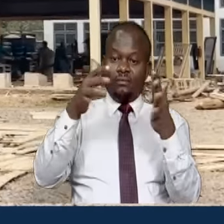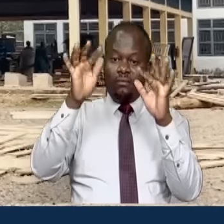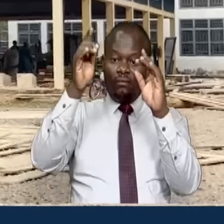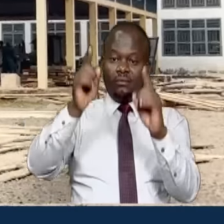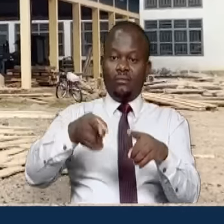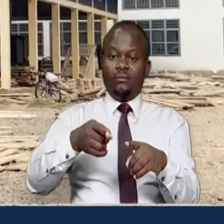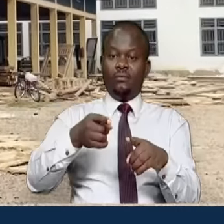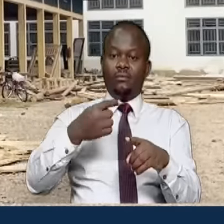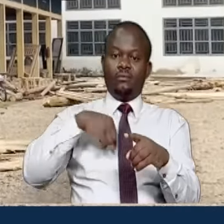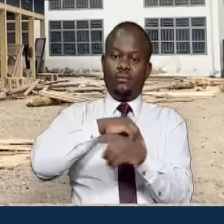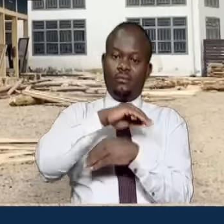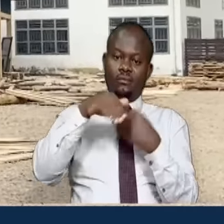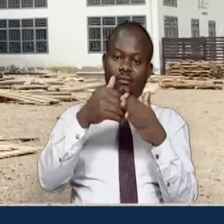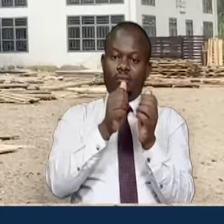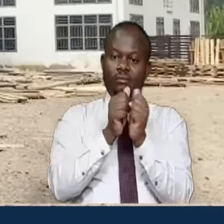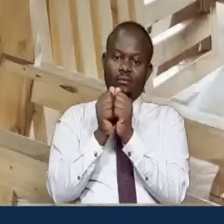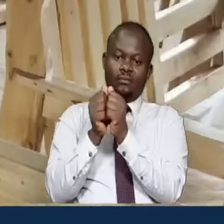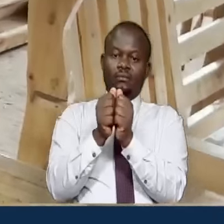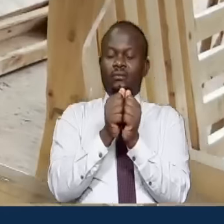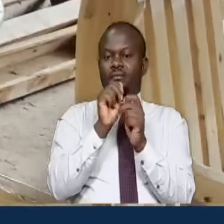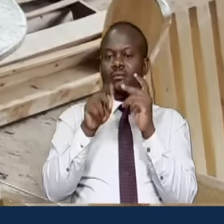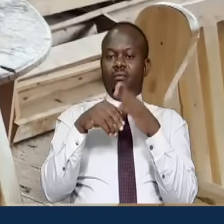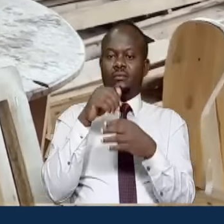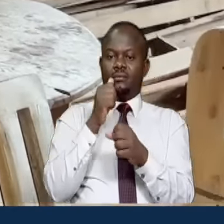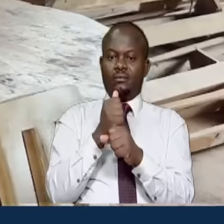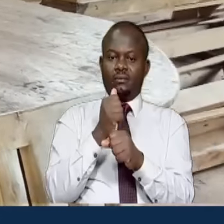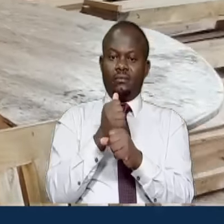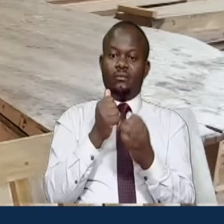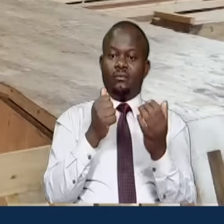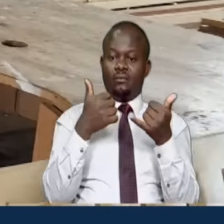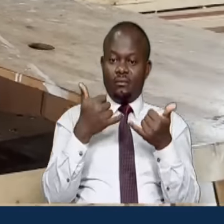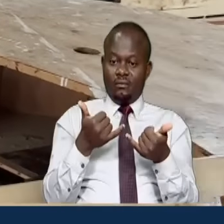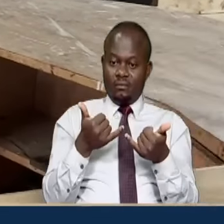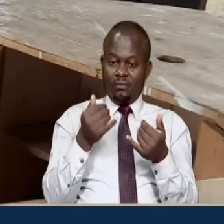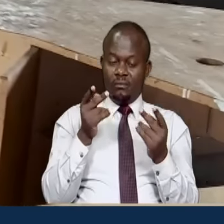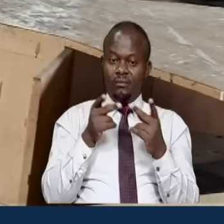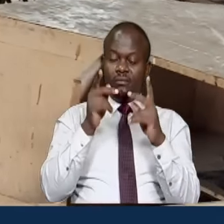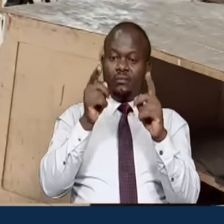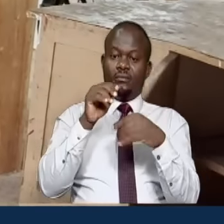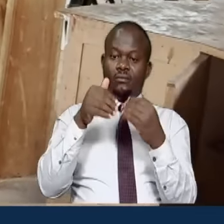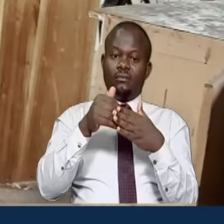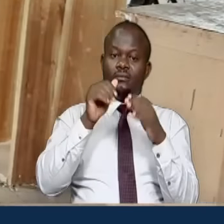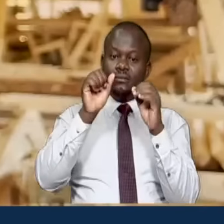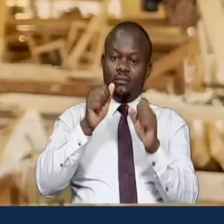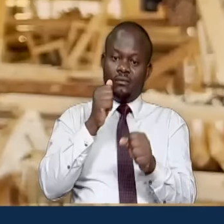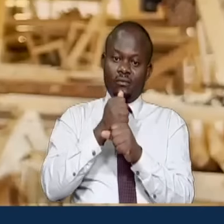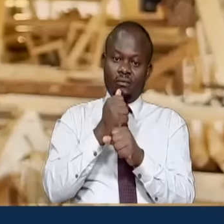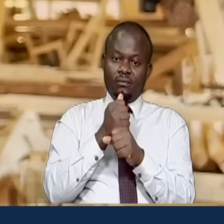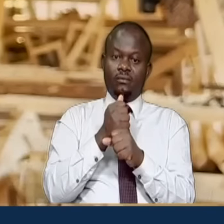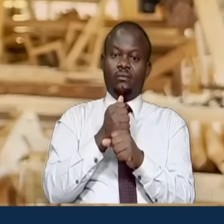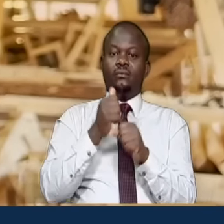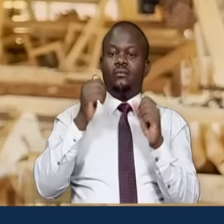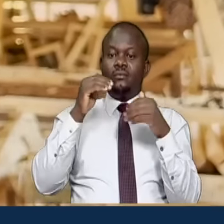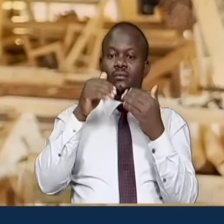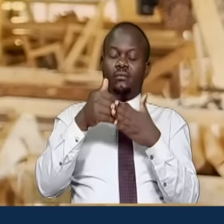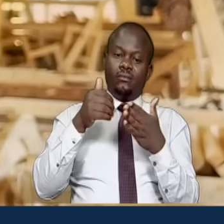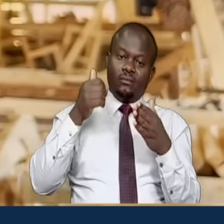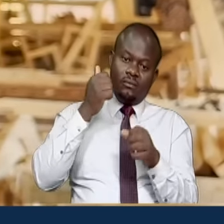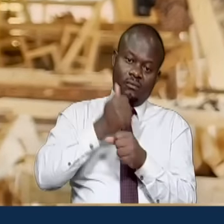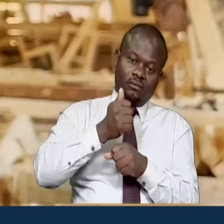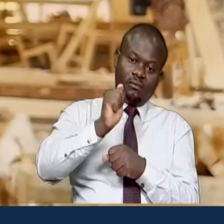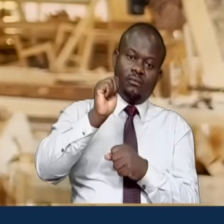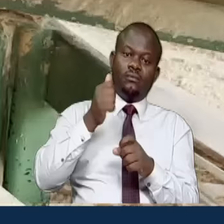twarihuje twese hamwe nk'abantu bakora ubukorikori. Ubu aho tugeze ubu turabasha gukora ibirakabinini. Ba rwiyemezamirimo baturutse